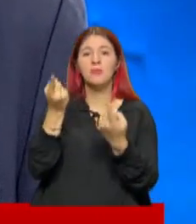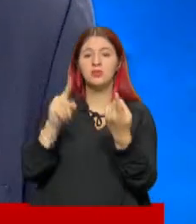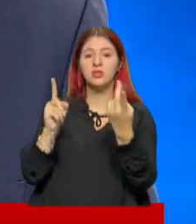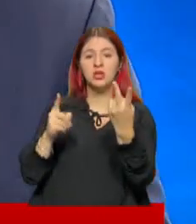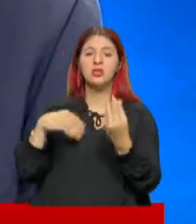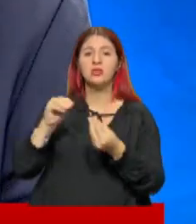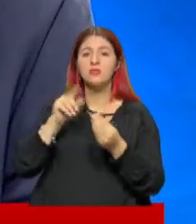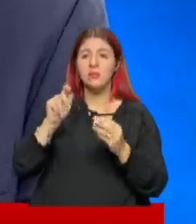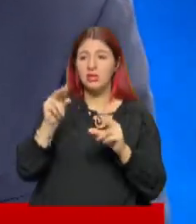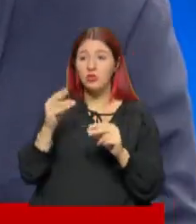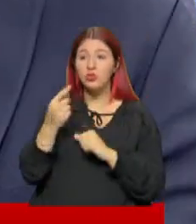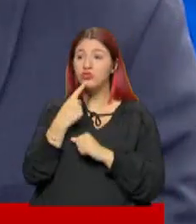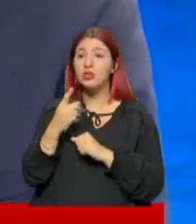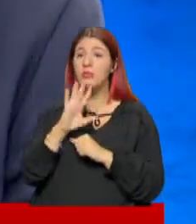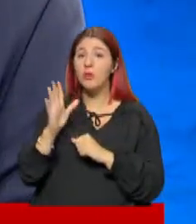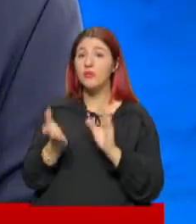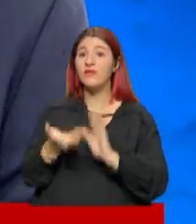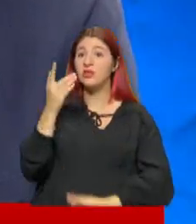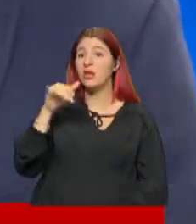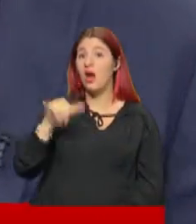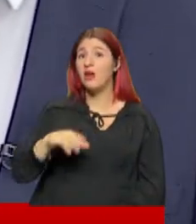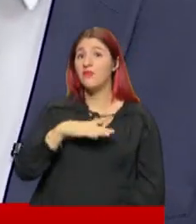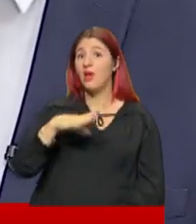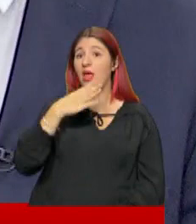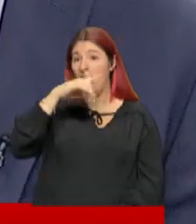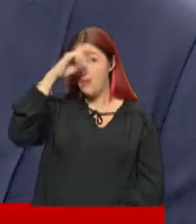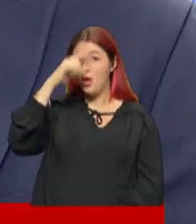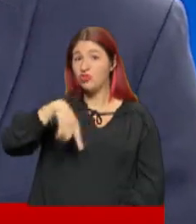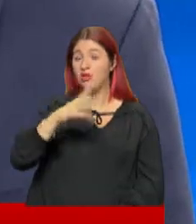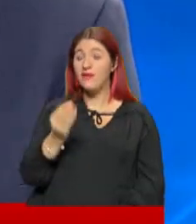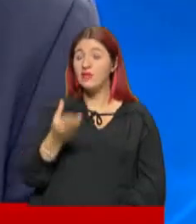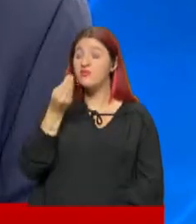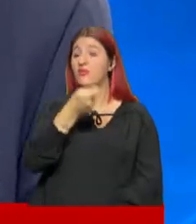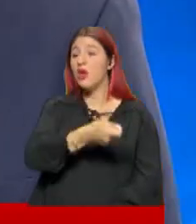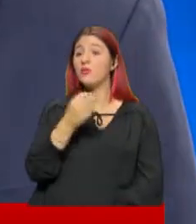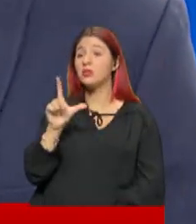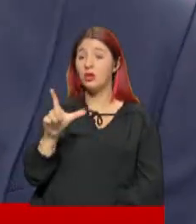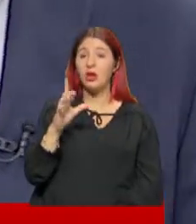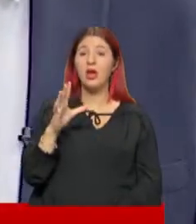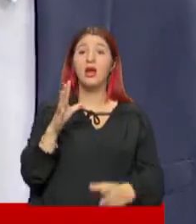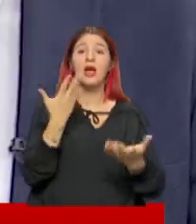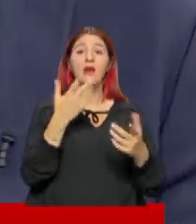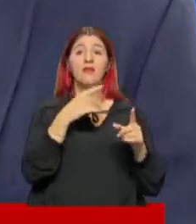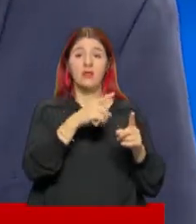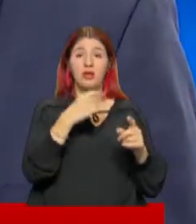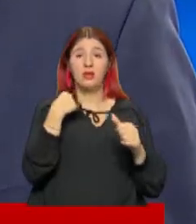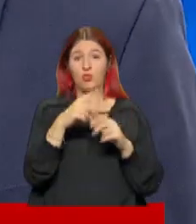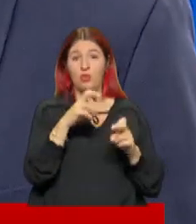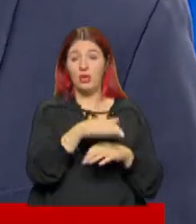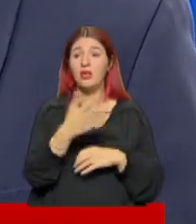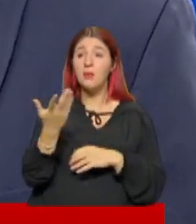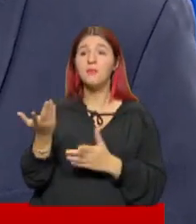zorunda kaldınız? Yeterli olduğu için söylemiyorum. Daha fazlasını hak ediyor emekçiler. Daha fazlasının verilmesi gerekir. Ya da ek bütçe niye geldi tekrar?